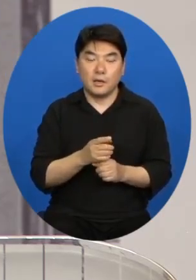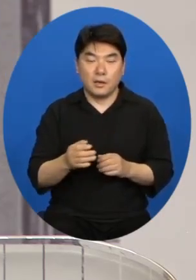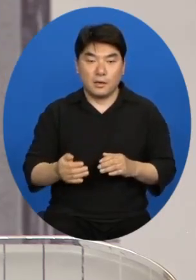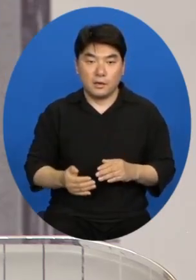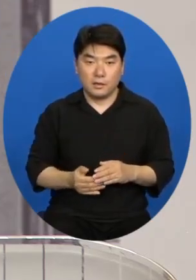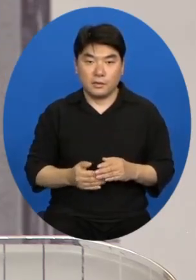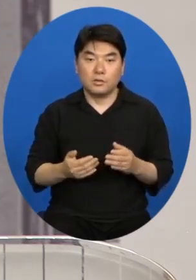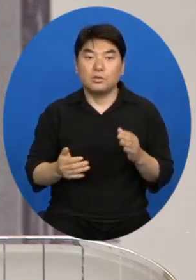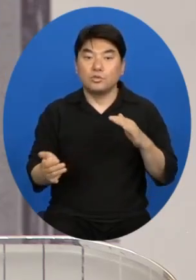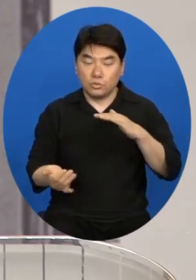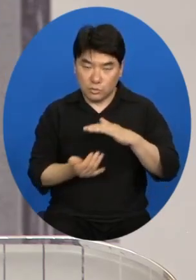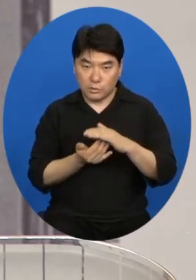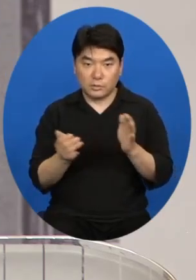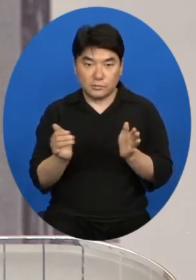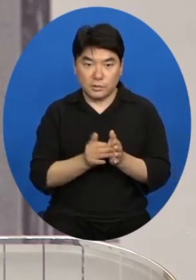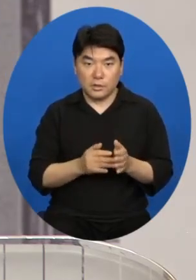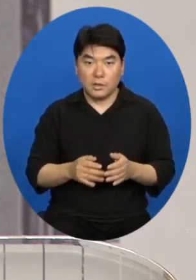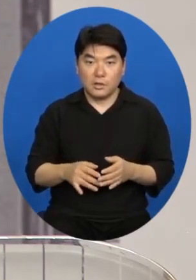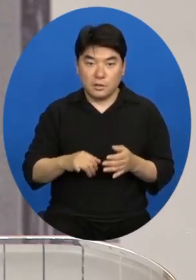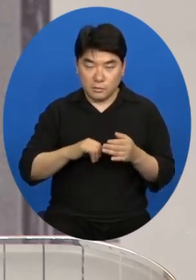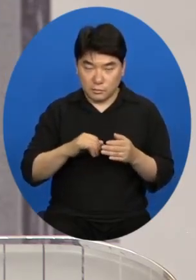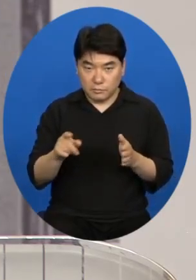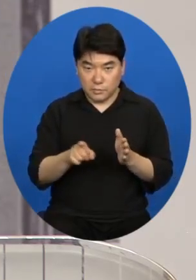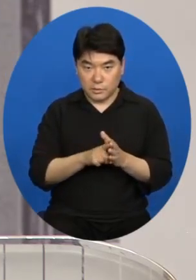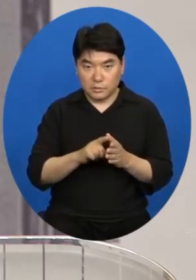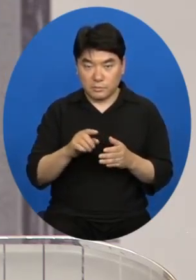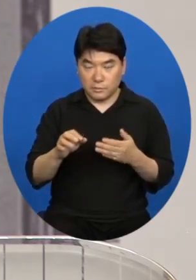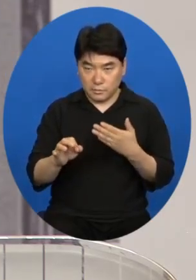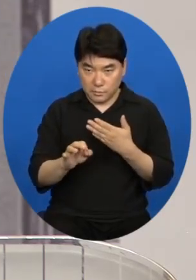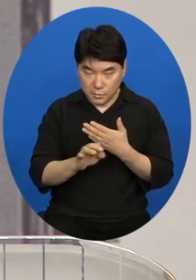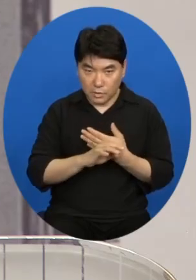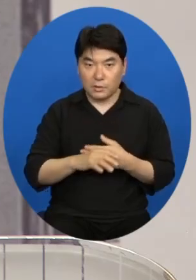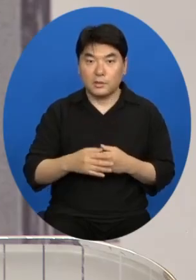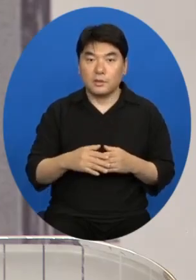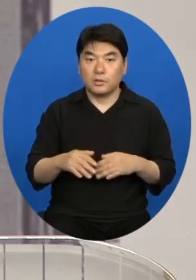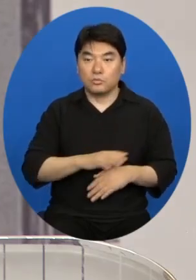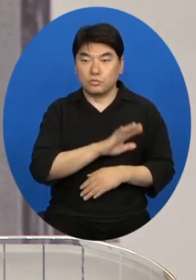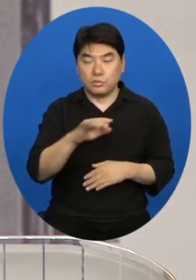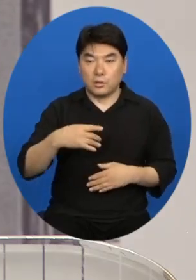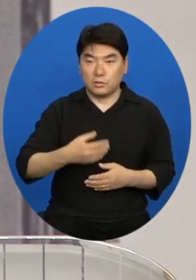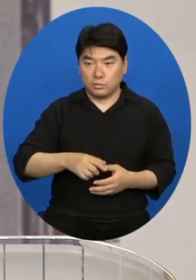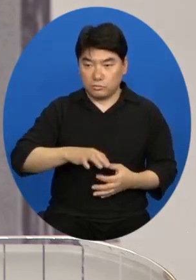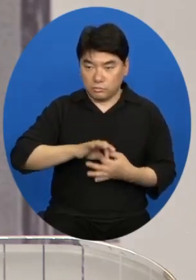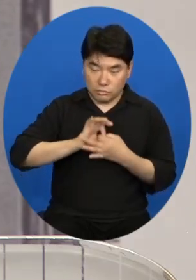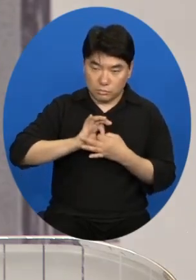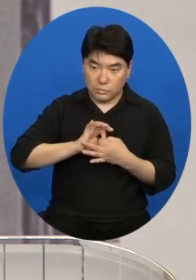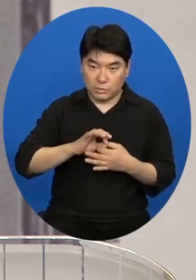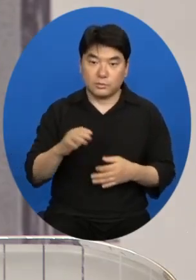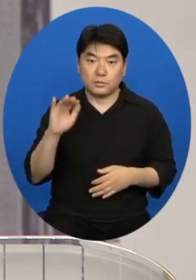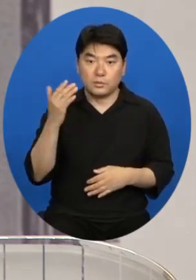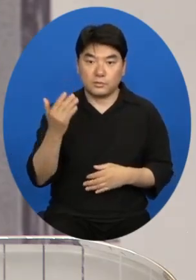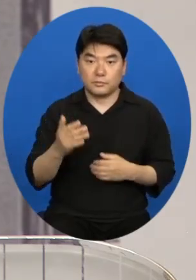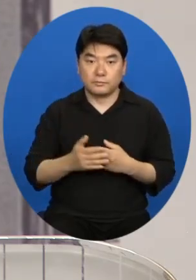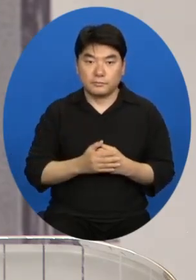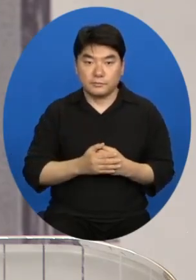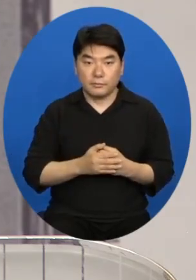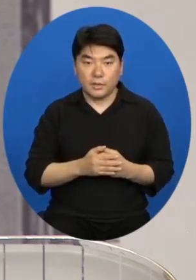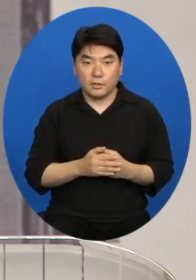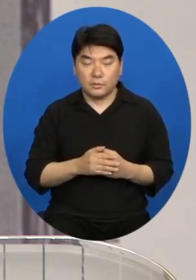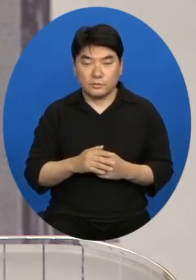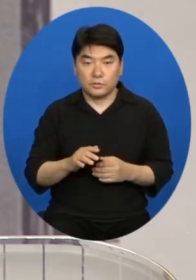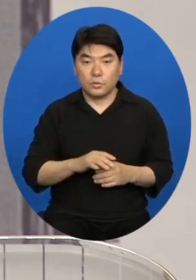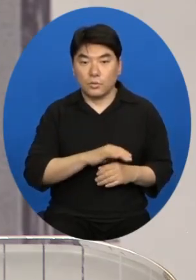믿음으로 취하면 이 약속이 누구의 것이 되어 여러분의 것이 되는 것입니다. 더 이상 죄의 종노릇 하지 않아요. 온전한